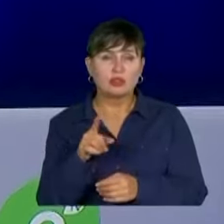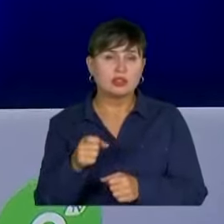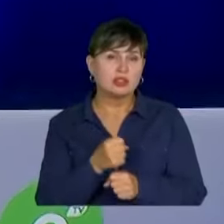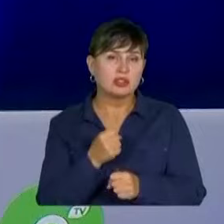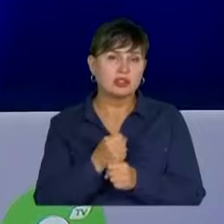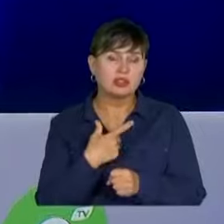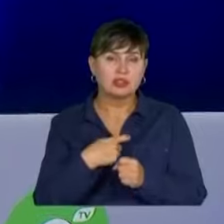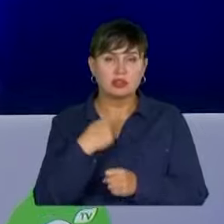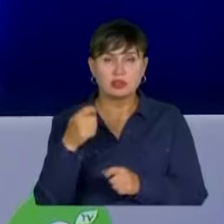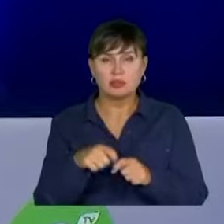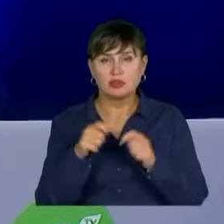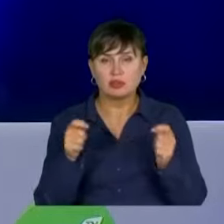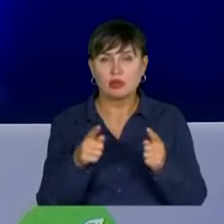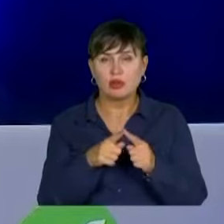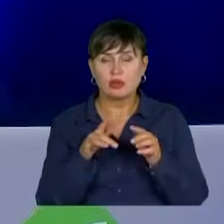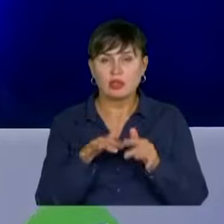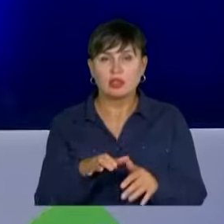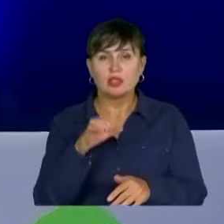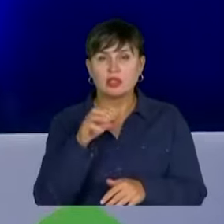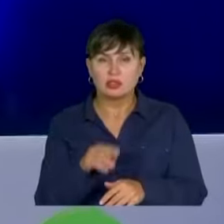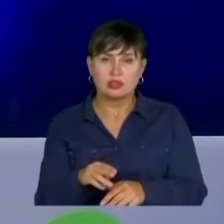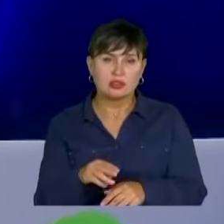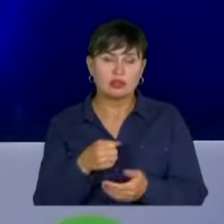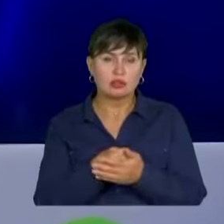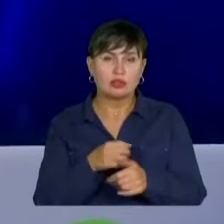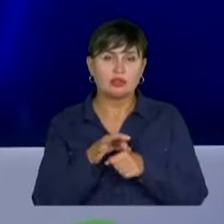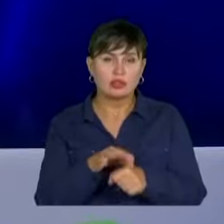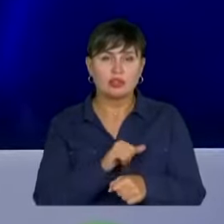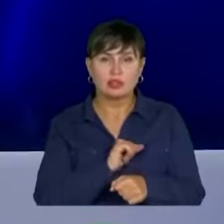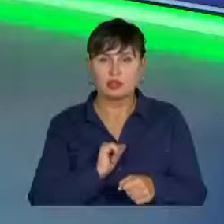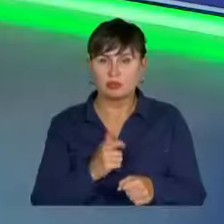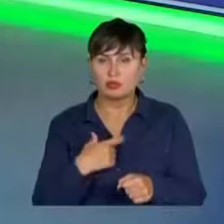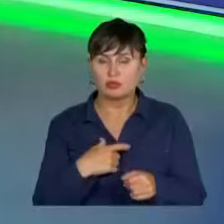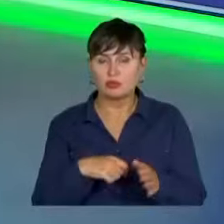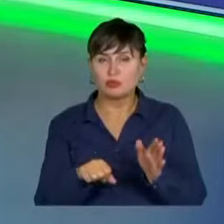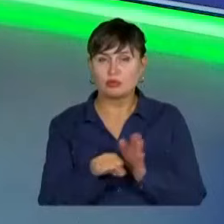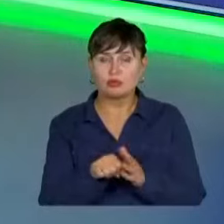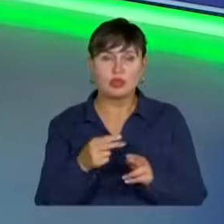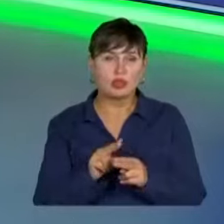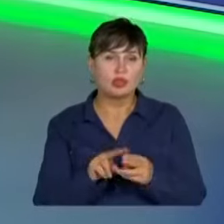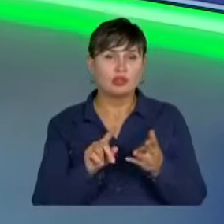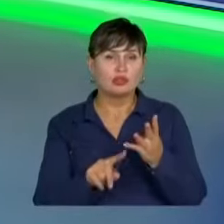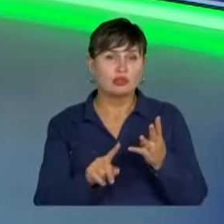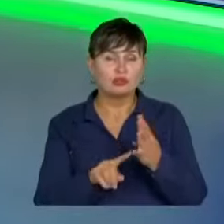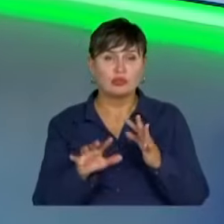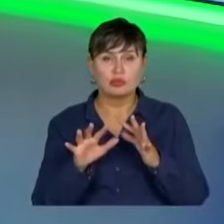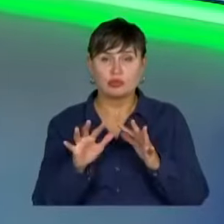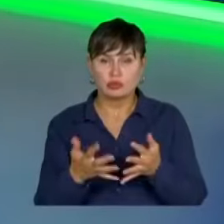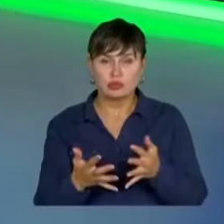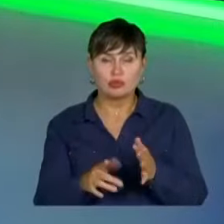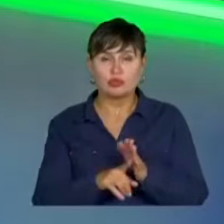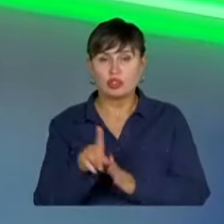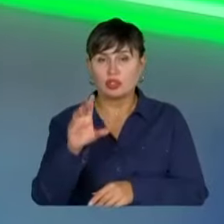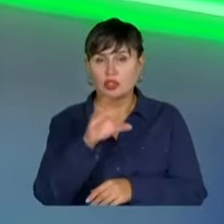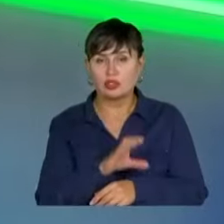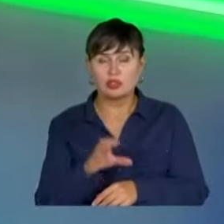суицид заведено уголовное дело по статье доведение до самоубийства это уже четвёртый случай гибели военного с начала